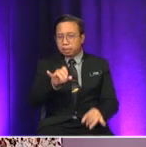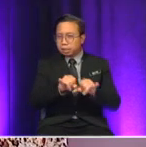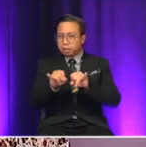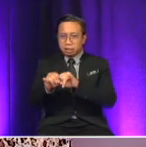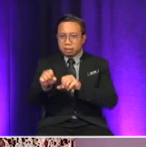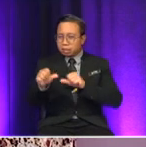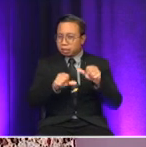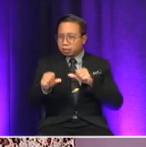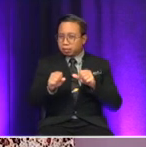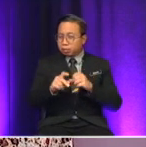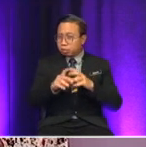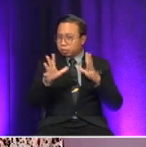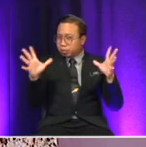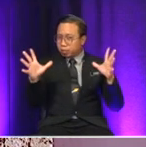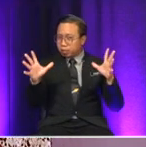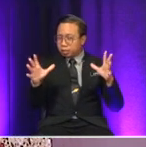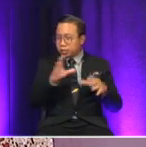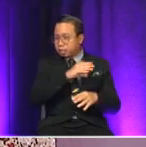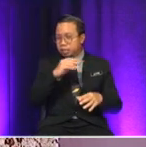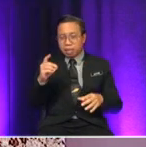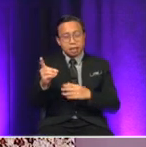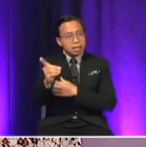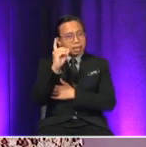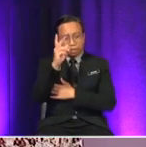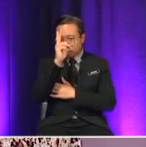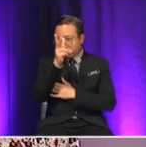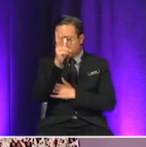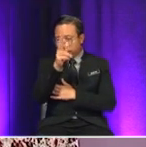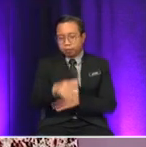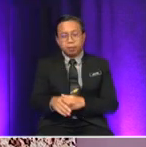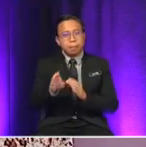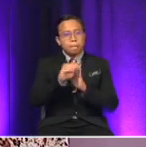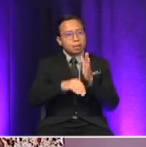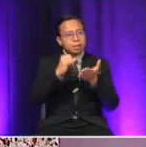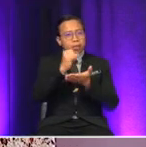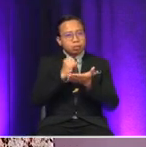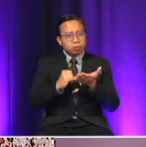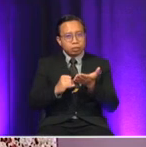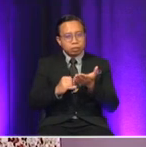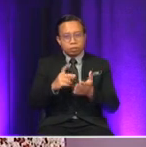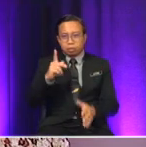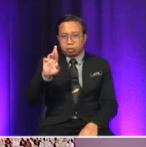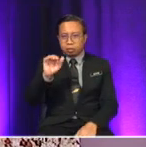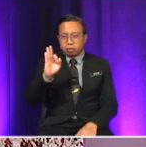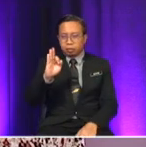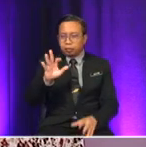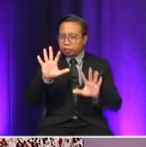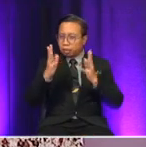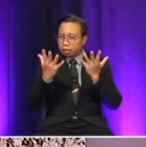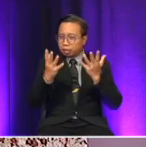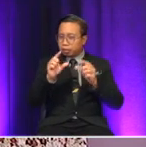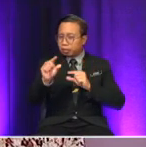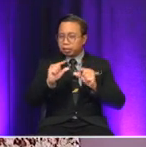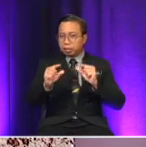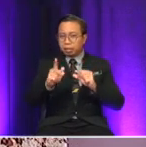aktiviti perkembangan estetika dan daya kreatif, iaitu aktiviti melukis, aktiviti kraf tangan, aktiviti